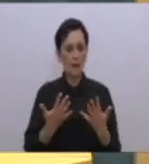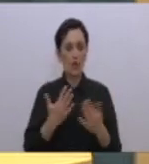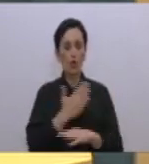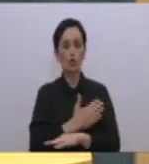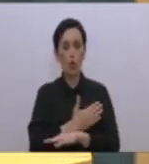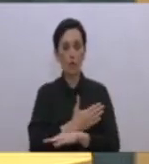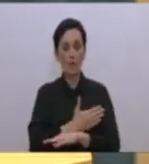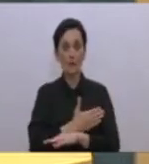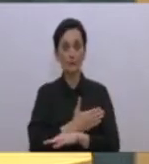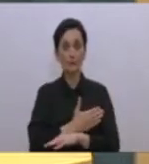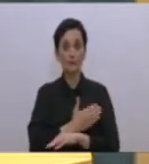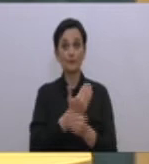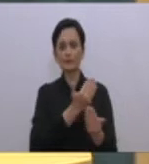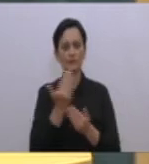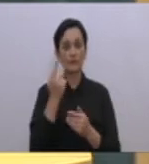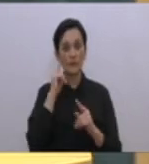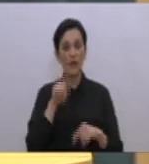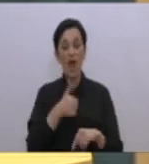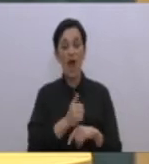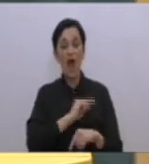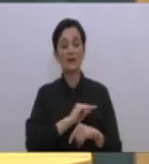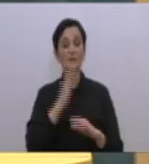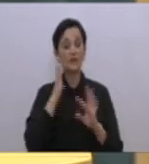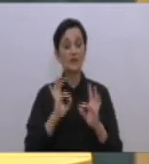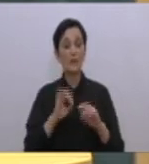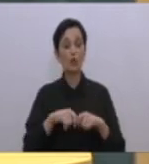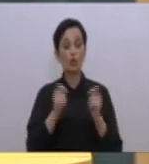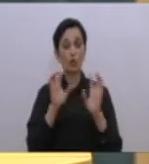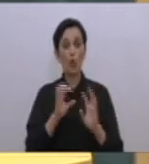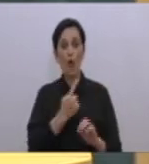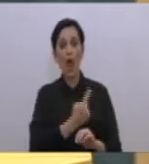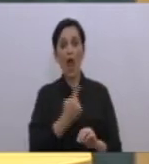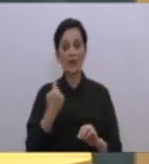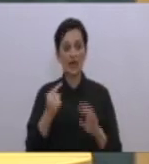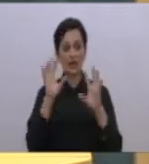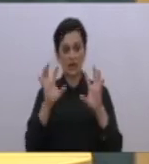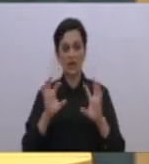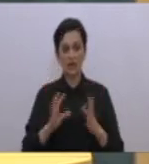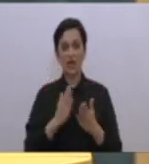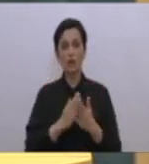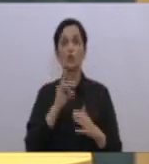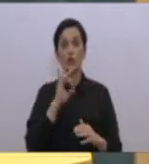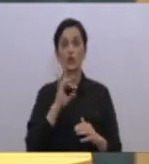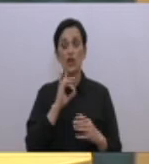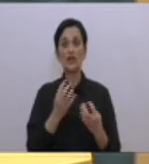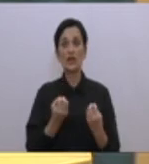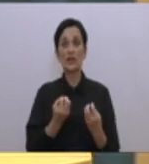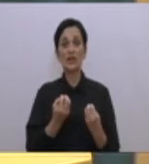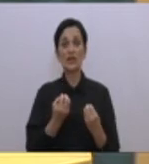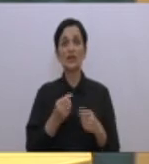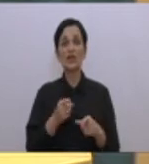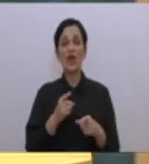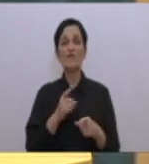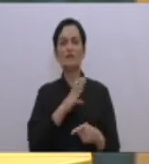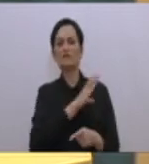ნორმები. Თქვენ როგორც იცით, ადმინისტრაციულ სამართლებრივობათა კოდექსი არის ერთ-ერთი ის კანონი, რომელიც ჯერ კიდევ